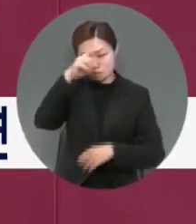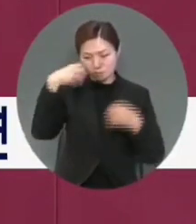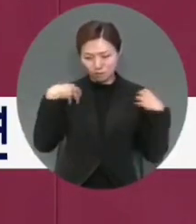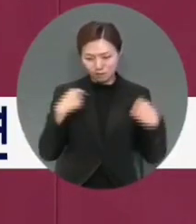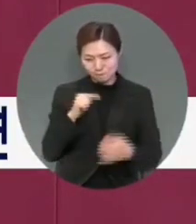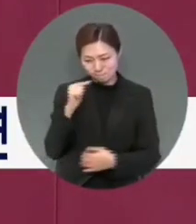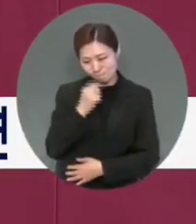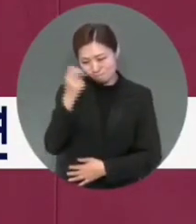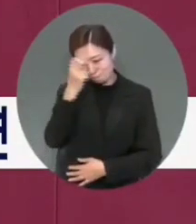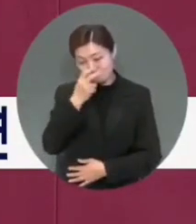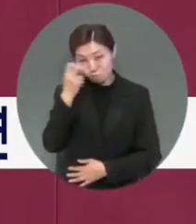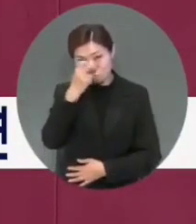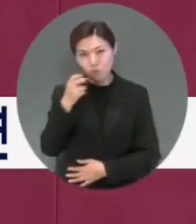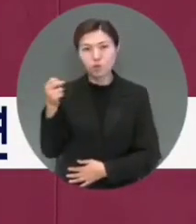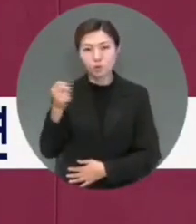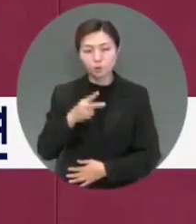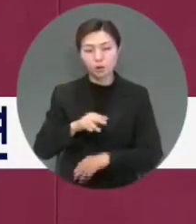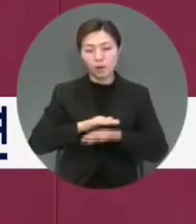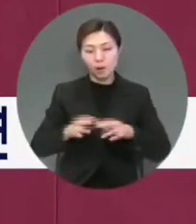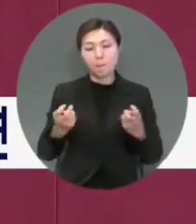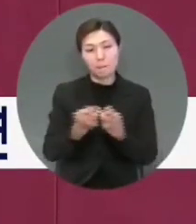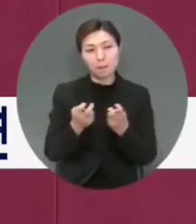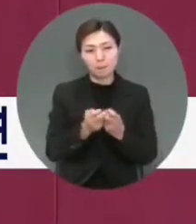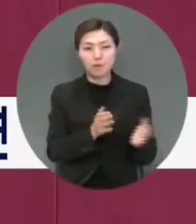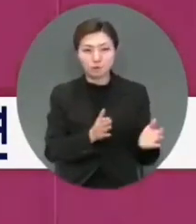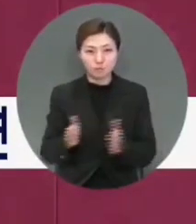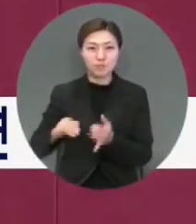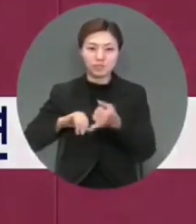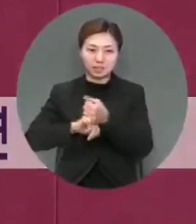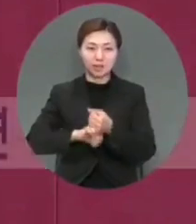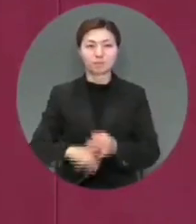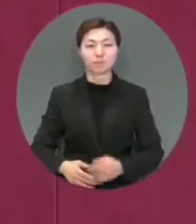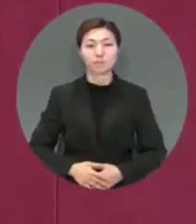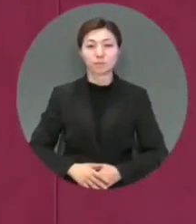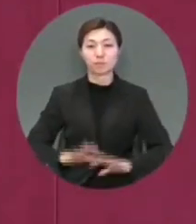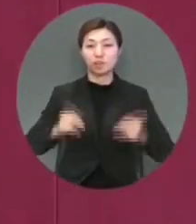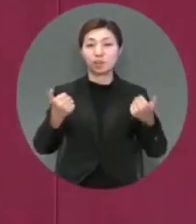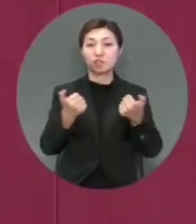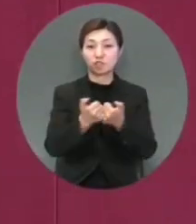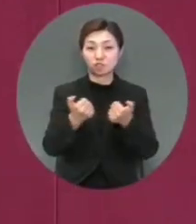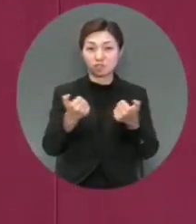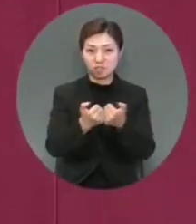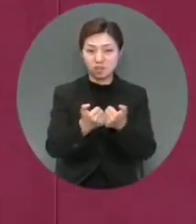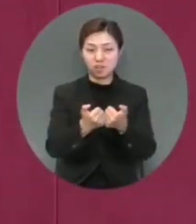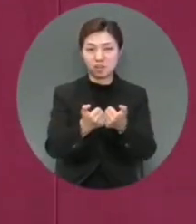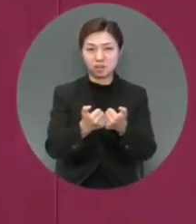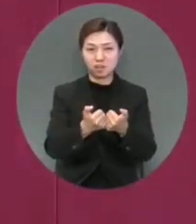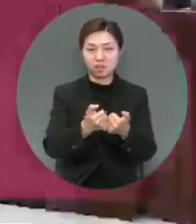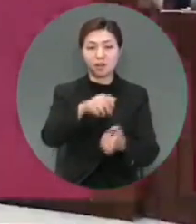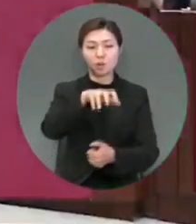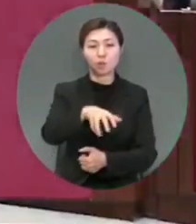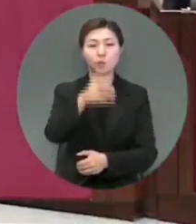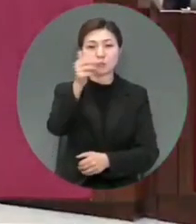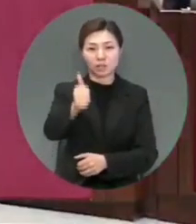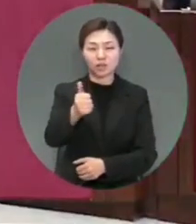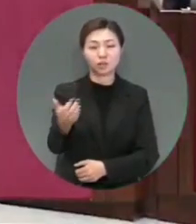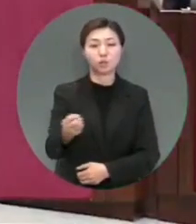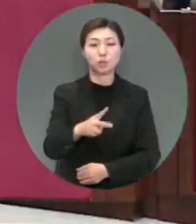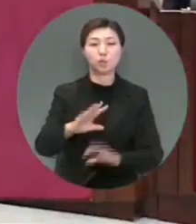존경하는 국민 여러분, 김진표 국회의장님과 의원 여러분, 최근